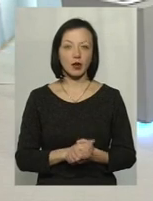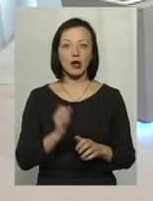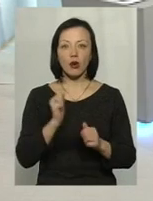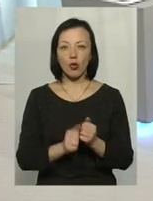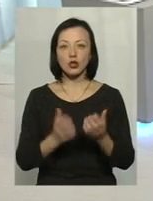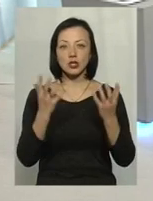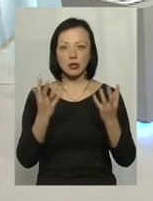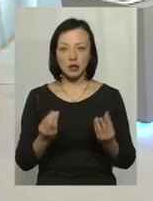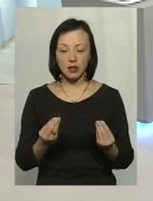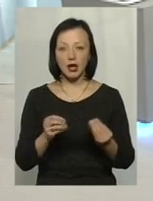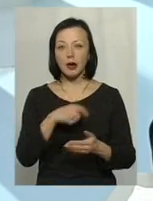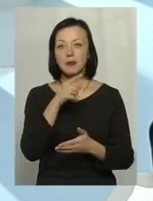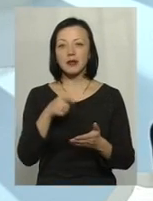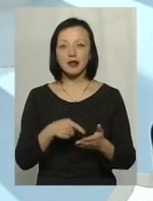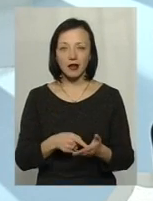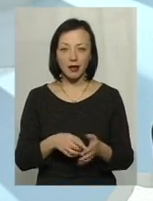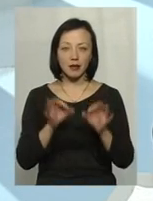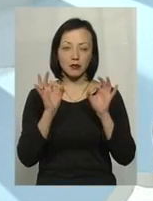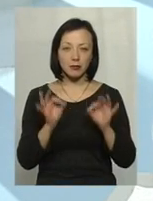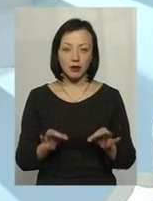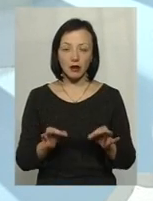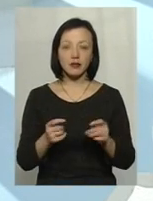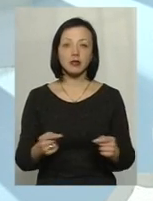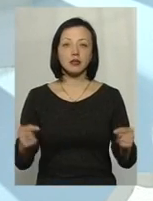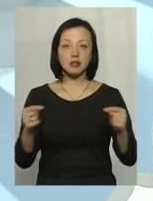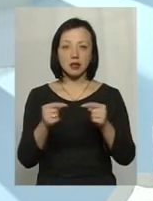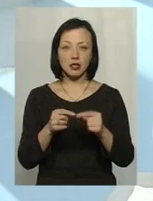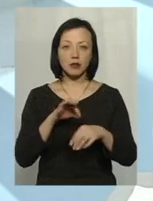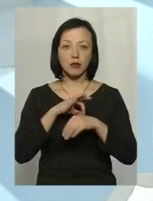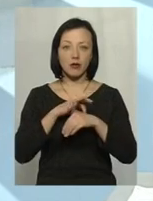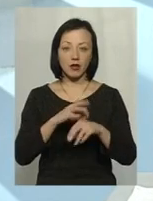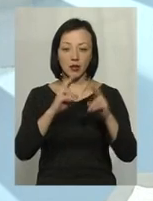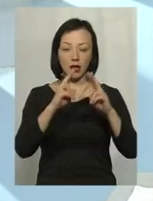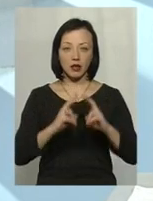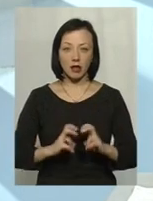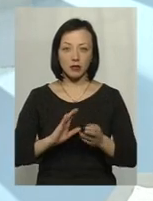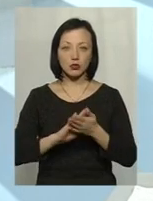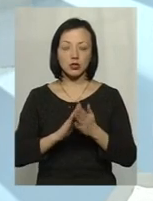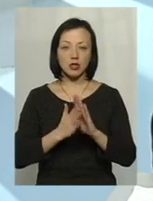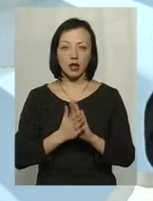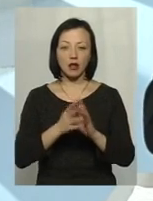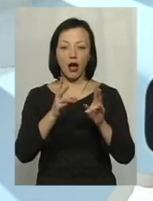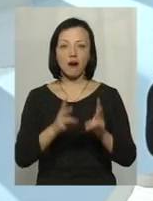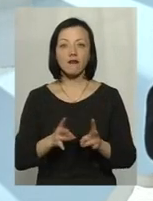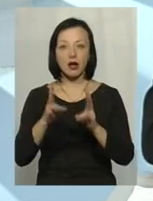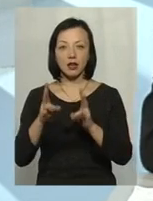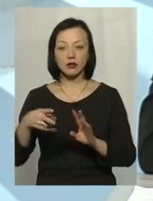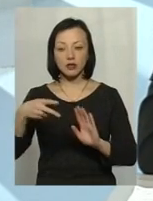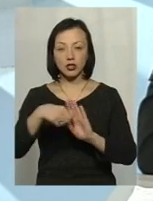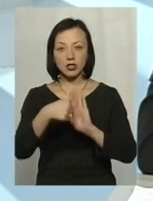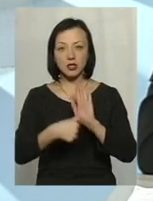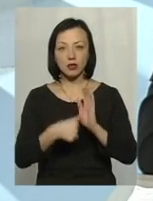день і здавалося. Дуже питання слушне, тому що згідно проведеного аналізу стану аварійності, у 2016 році